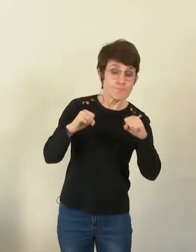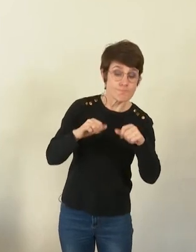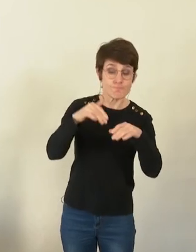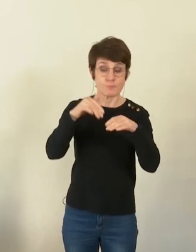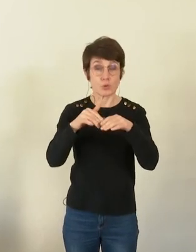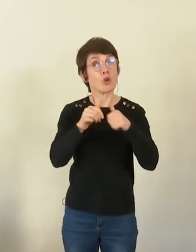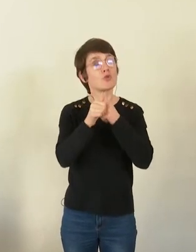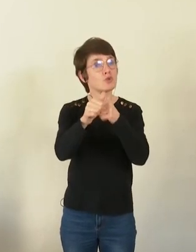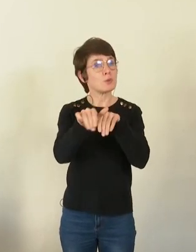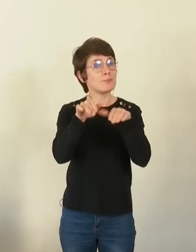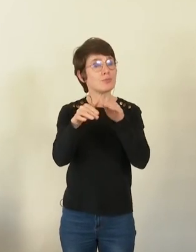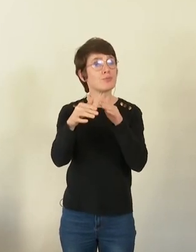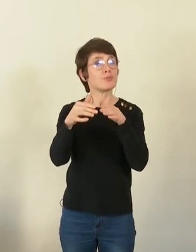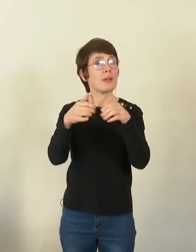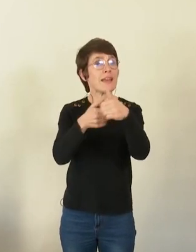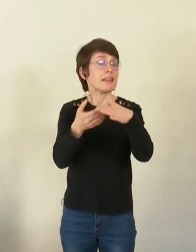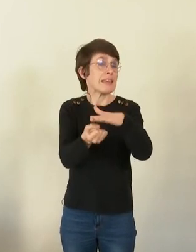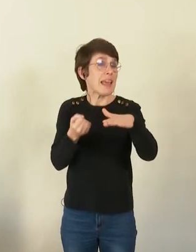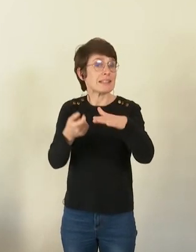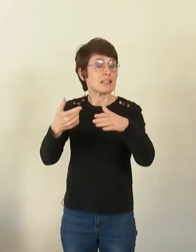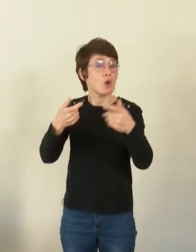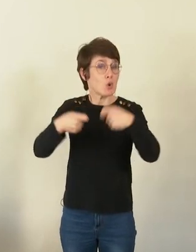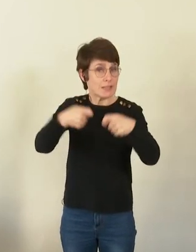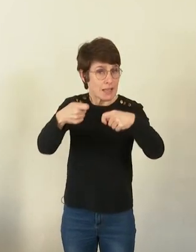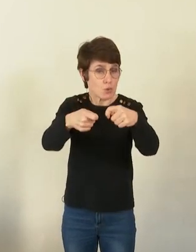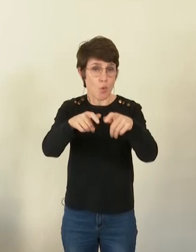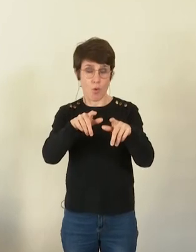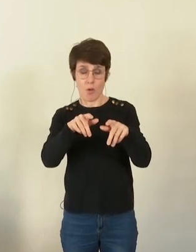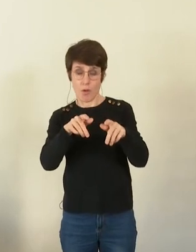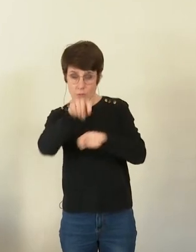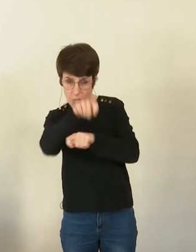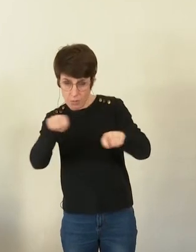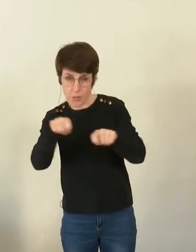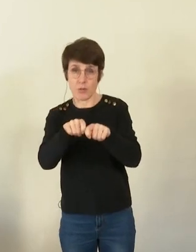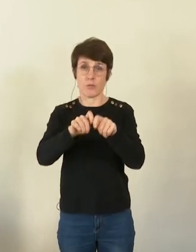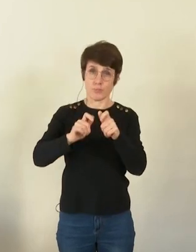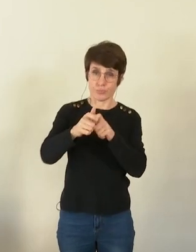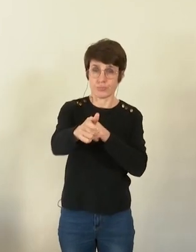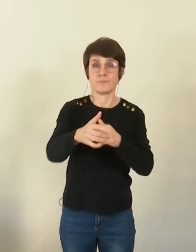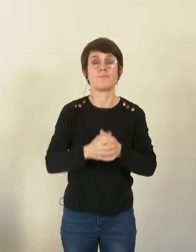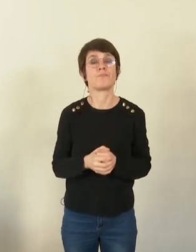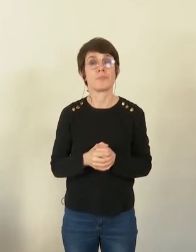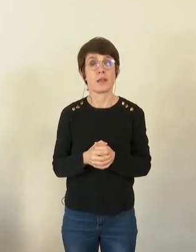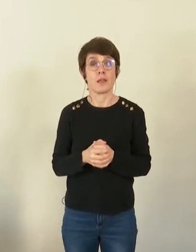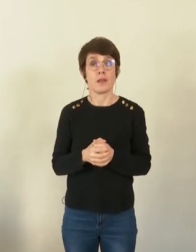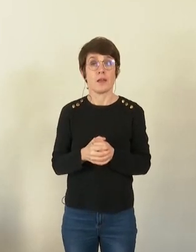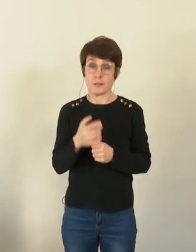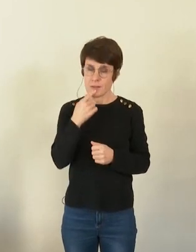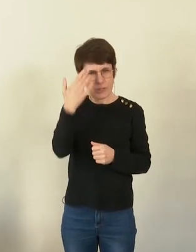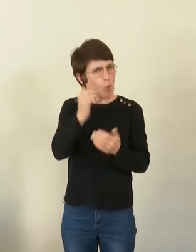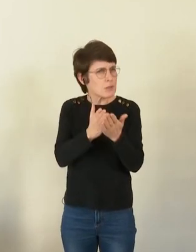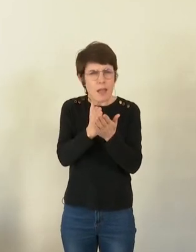caisse de cotisation la gouvernance bien que temporaire et la démarche d'évaluation des premières pierres visibles d'un long